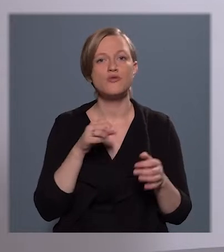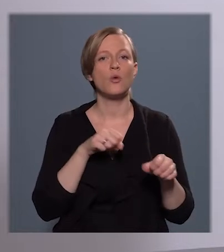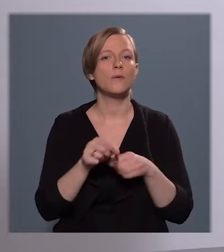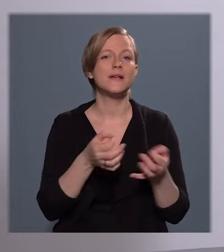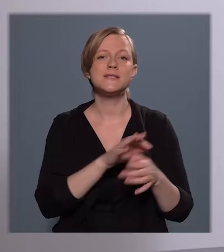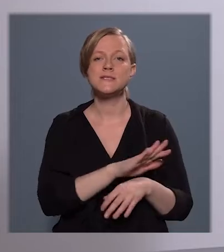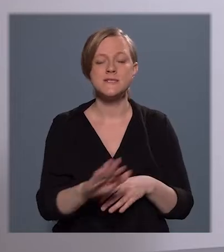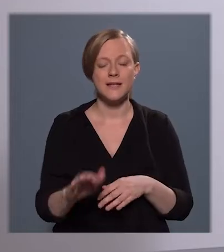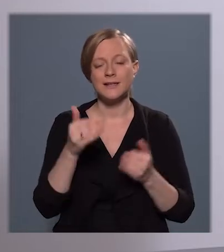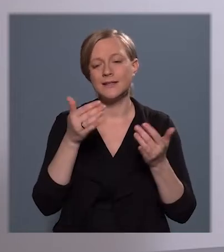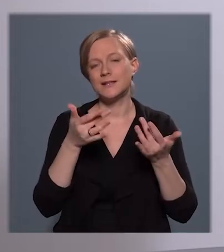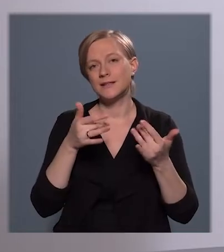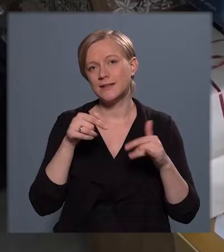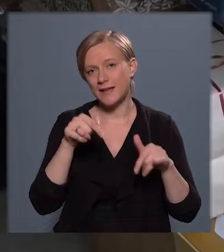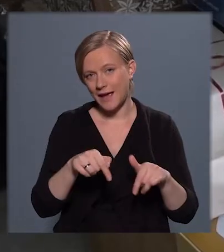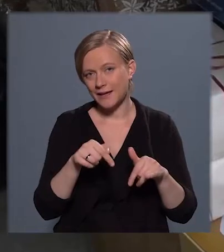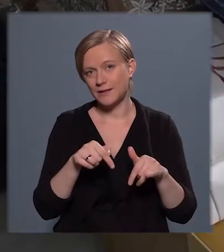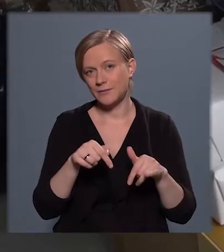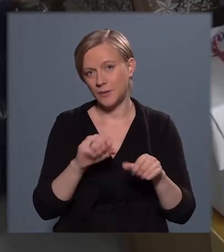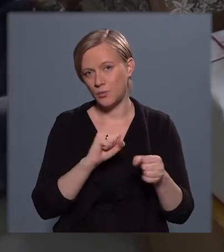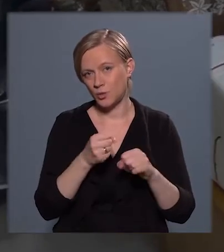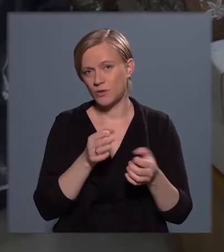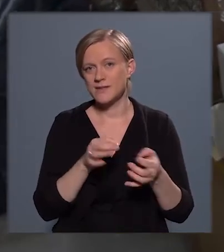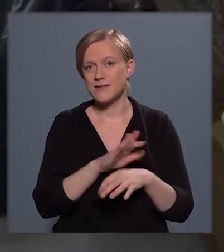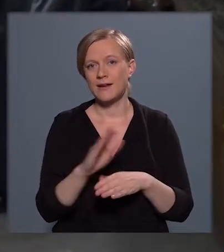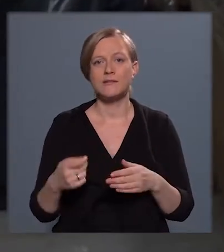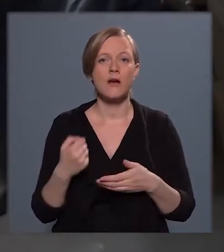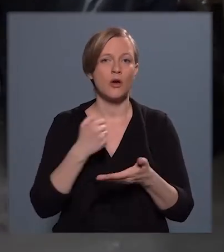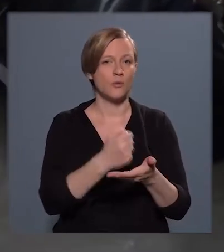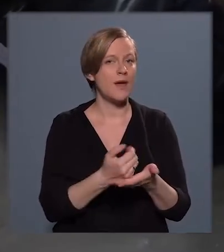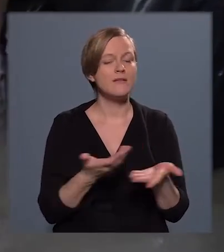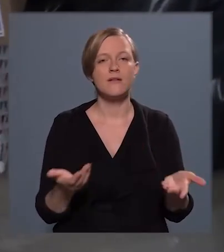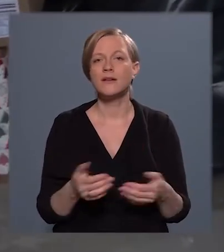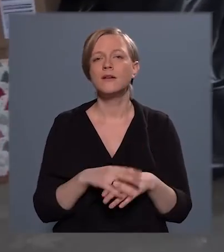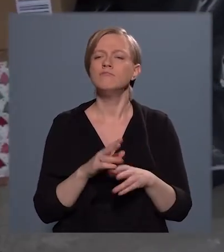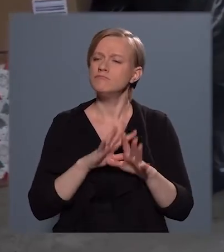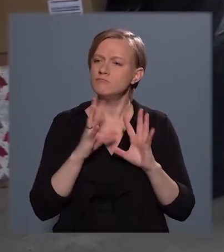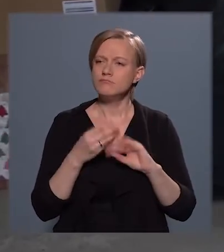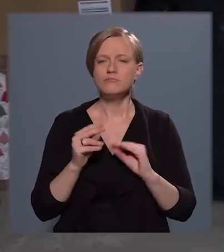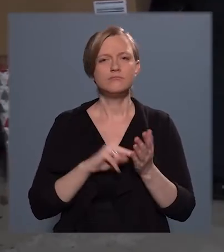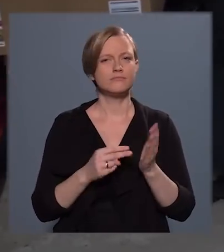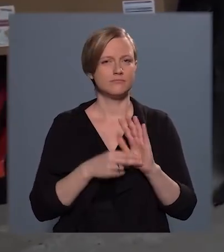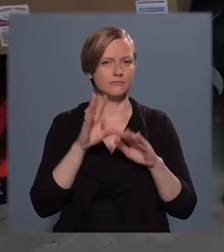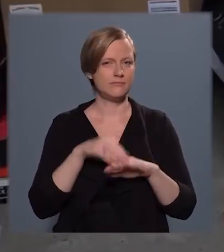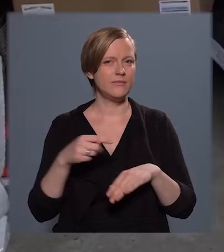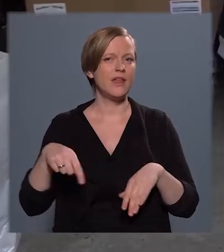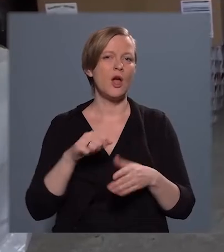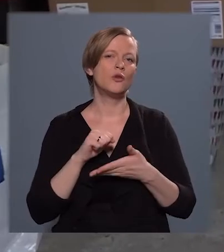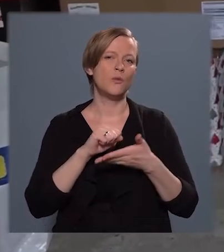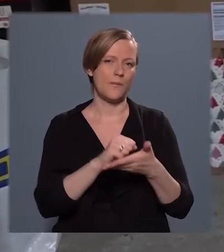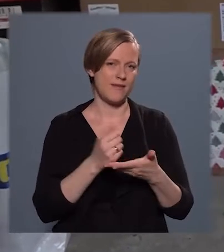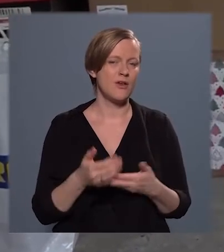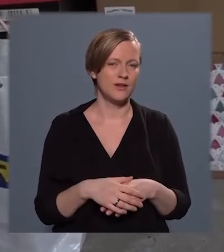az itt helyileg működő cégeknek az adományait, hanem gyakorlatilag a kerület lakosságának az adományait